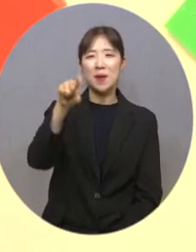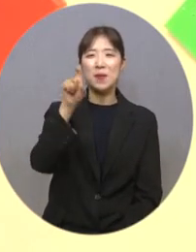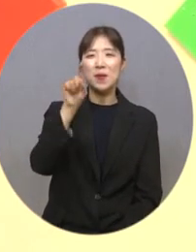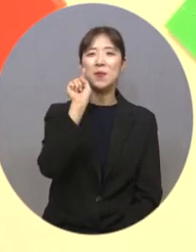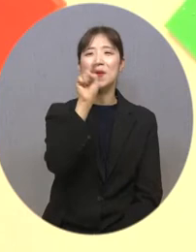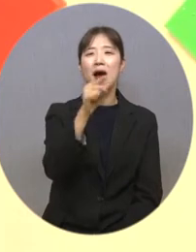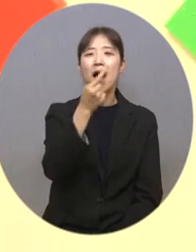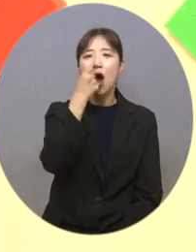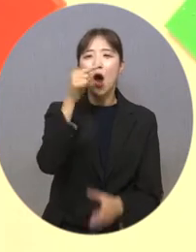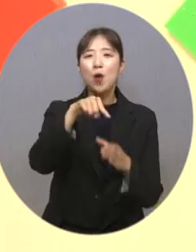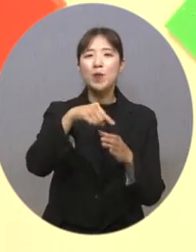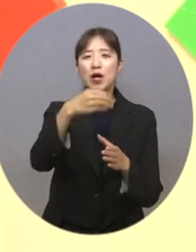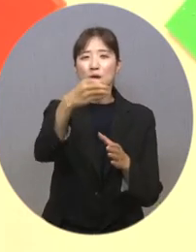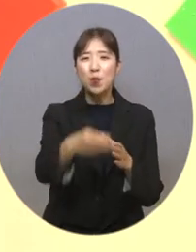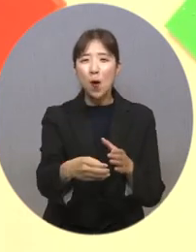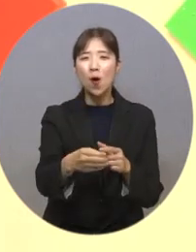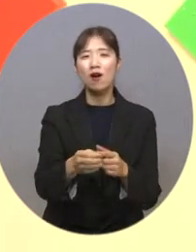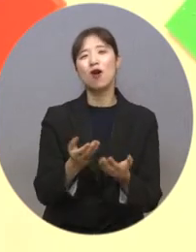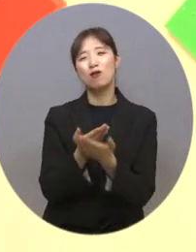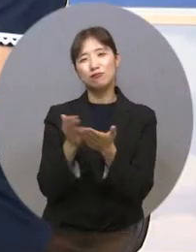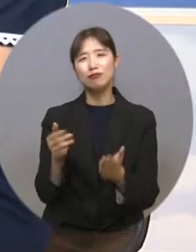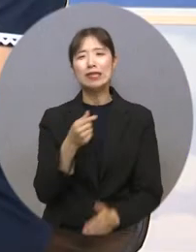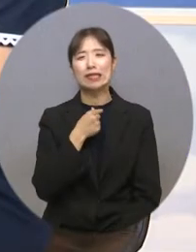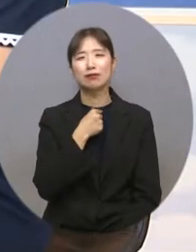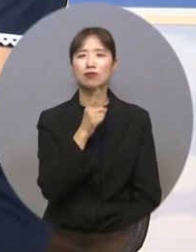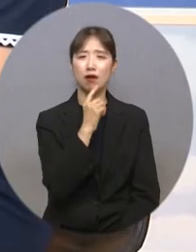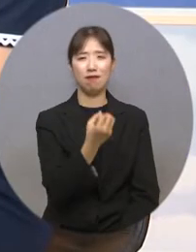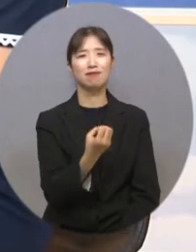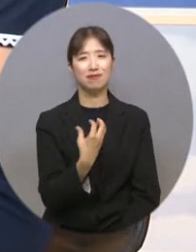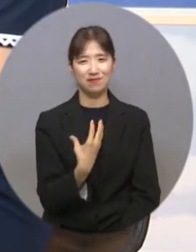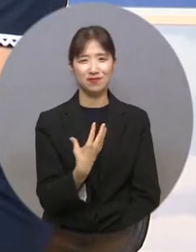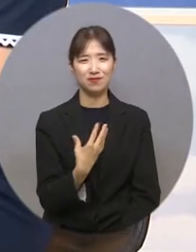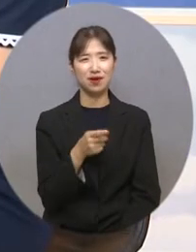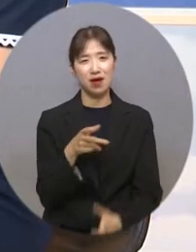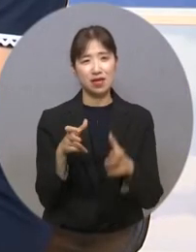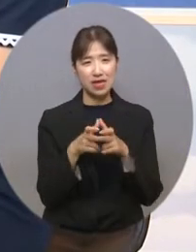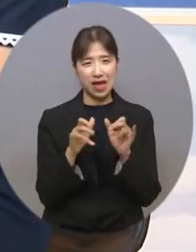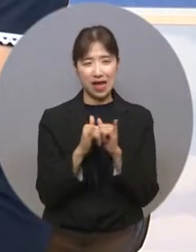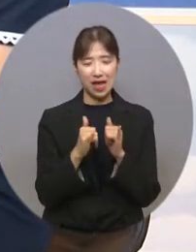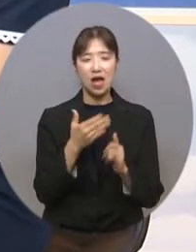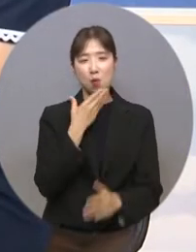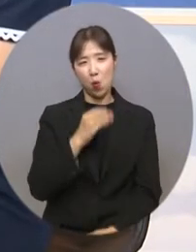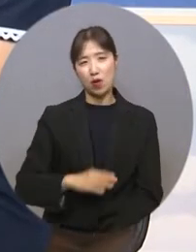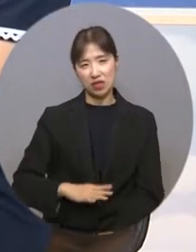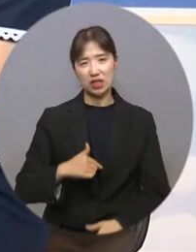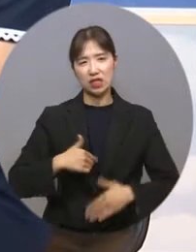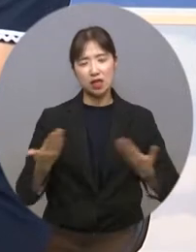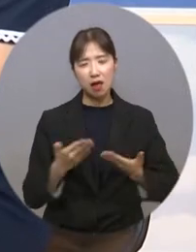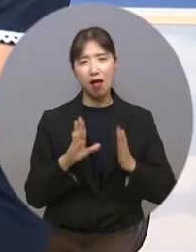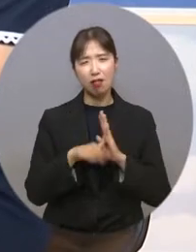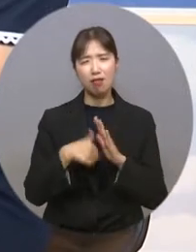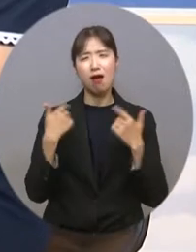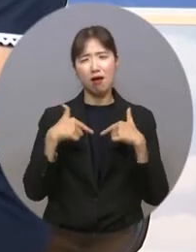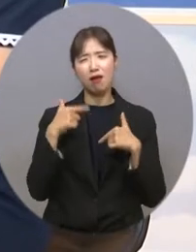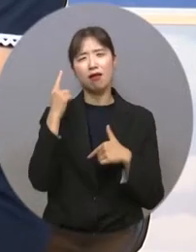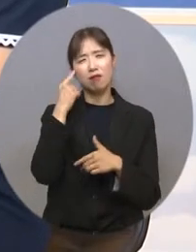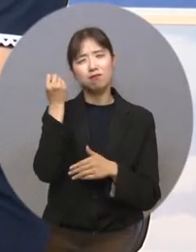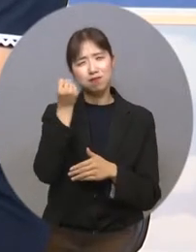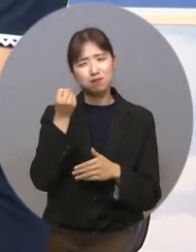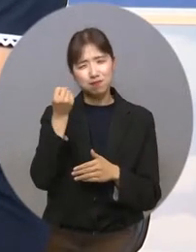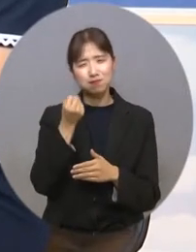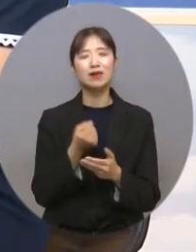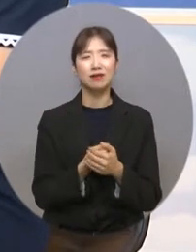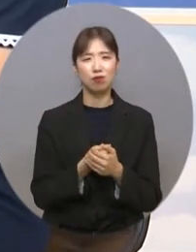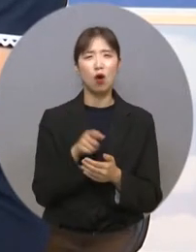어떤 커피를 이렇게 주고 싶다는 그 부분들이 항상 장애인 복지를 하면서 잊혀지지 않는 부분인 것 그럼 같아요. 작은